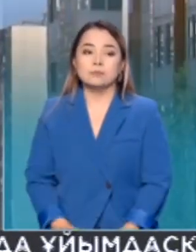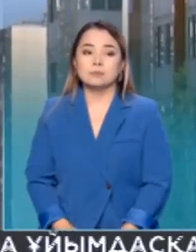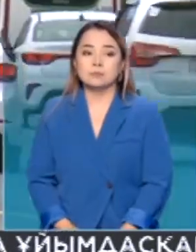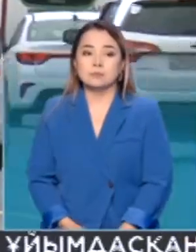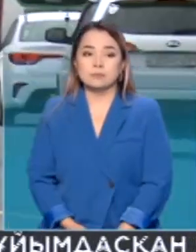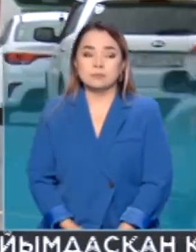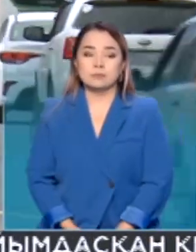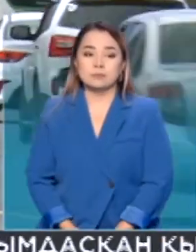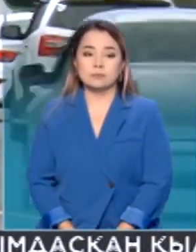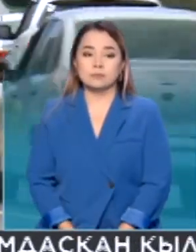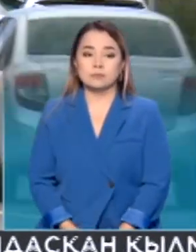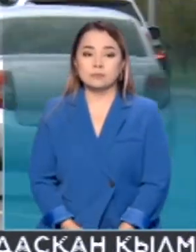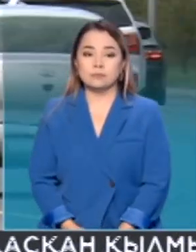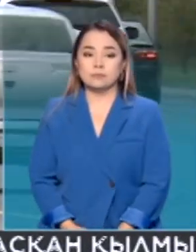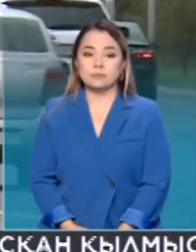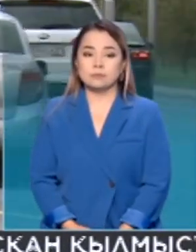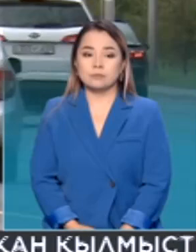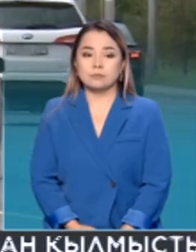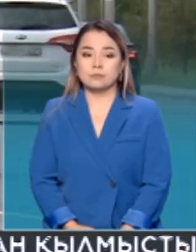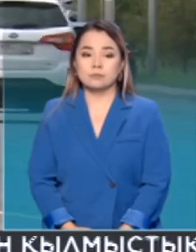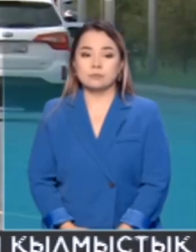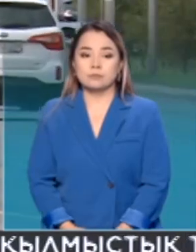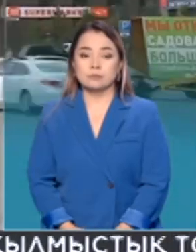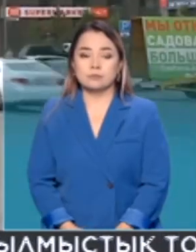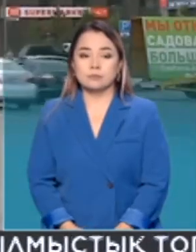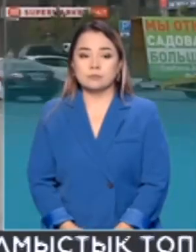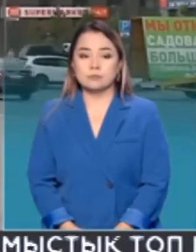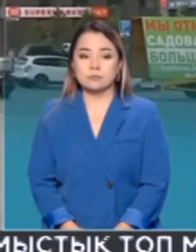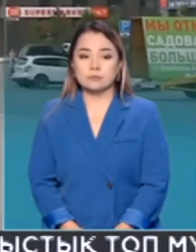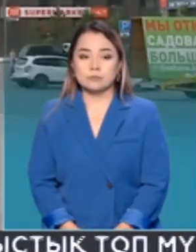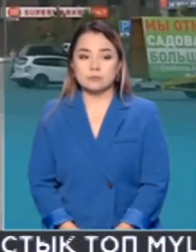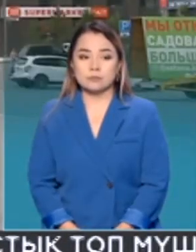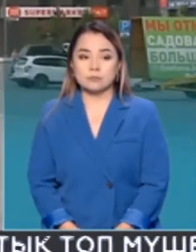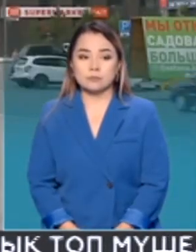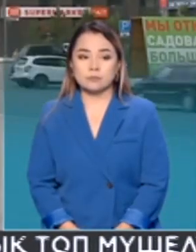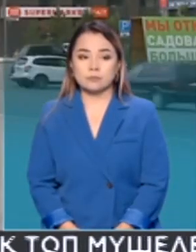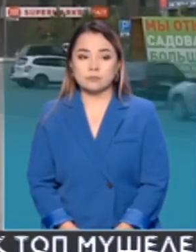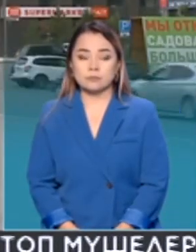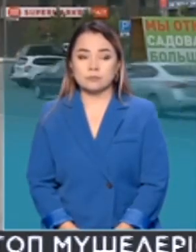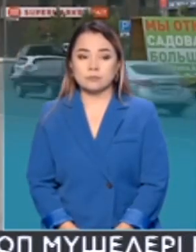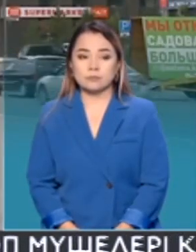Дарын Сағитов, Нұрсұлу Қасым, Аршын Ахмет, Қазақстан ұлттық арнасы, Астана.